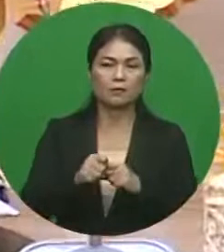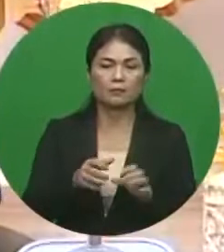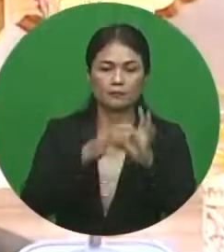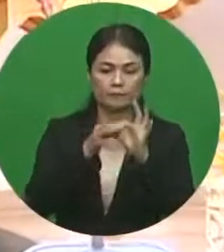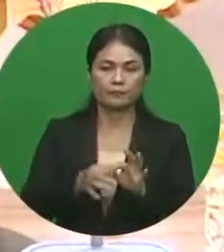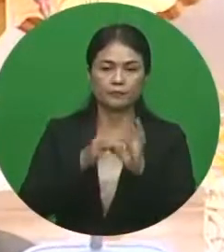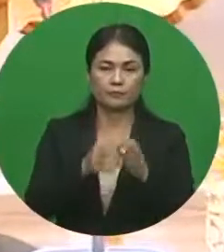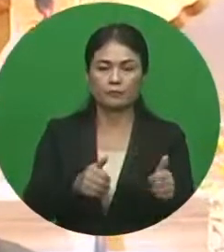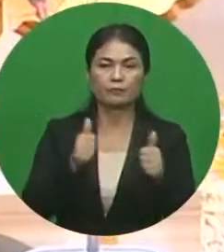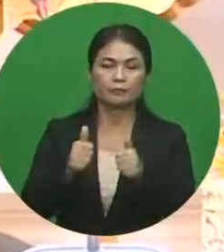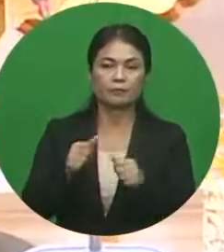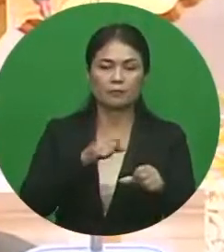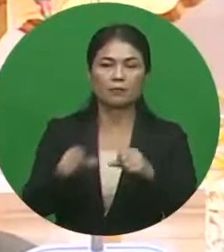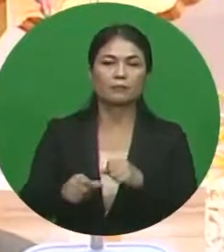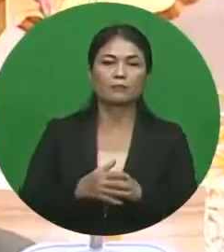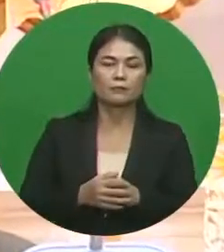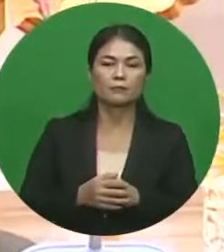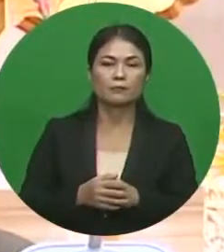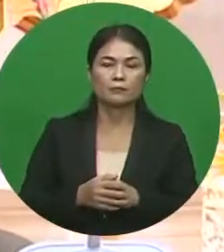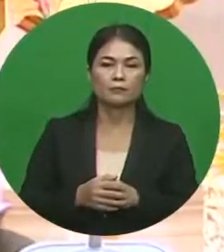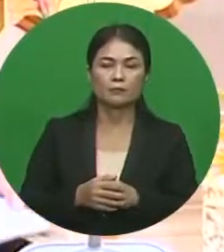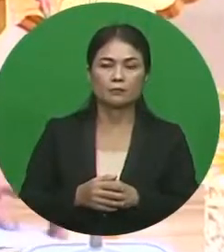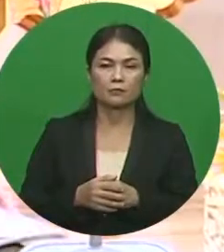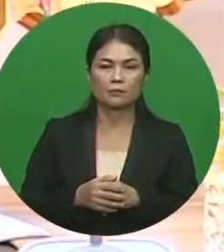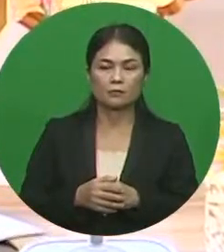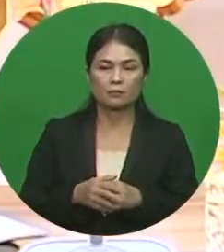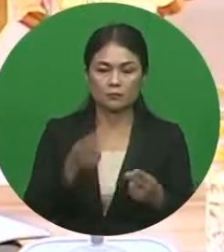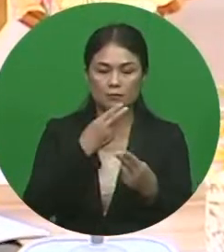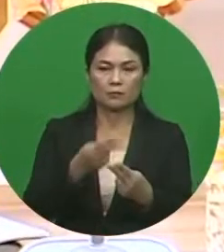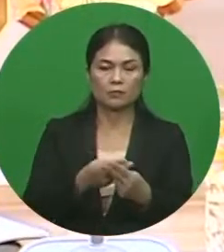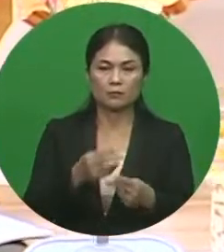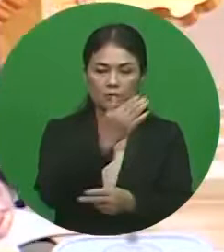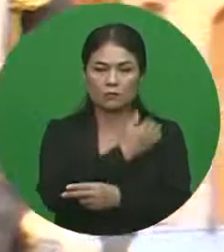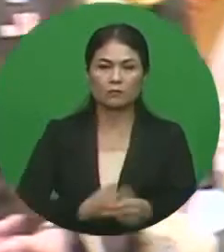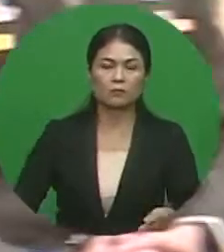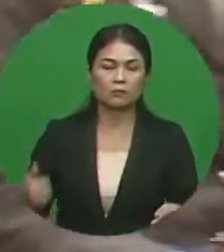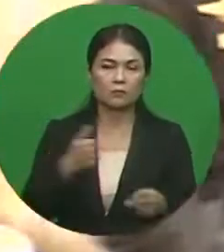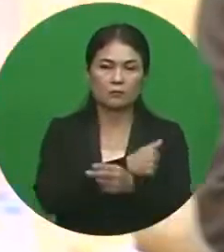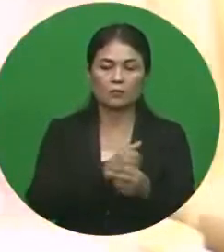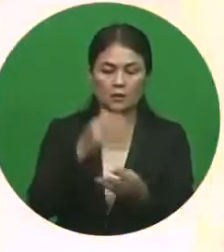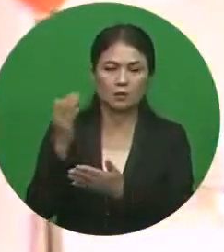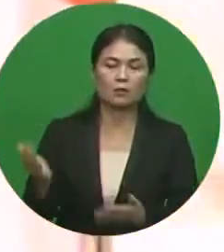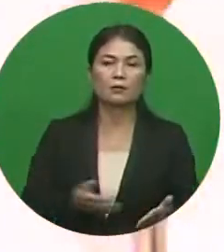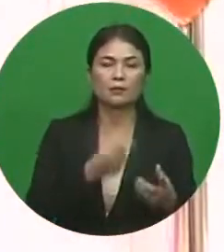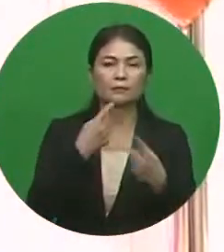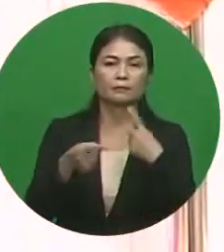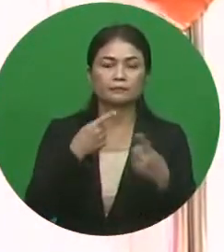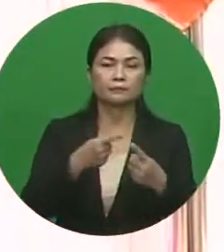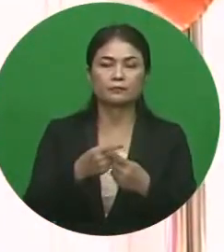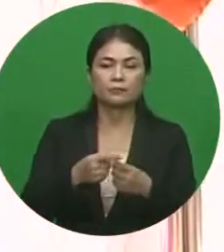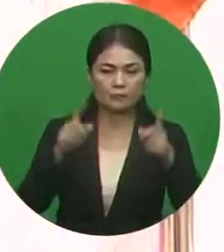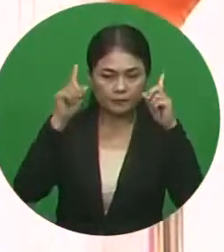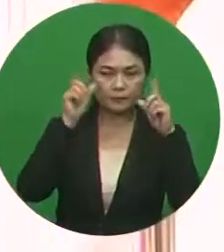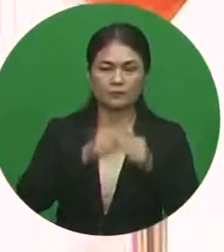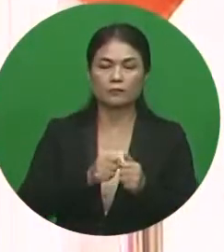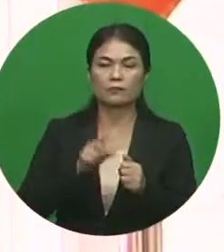ប្រតិបត្តិការល្អនេះបន្តទៀតជាការឆ្លើយតបសម្ដេចតេជោបានស្វាគមន៍នៅកិច្ចពិភាក្សារវាងឯកឧត្តម